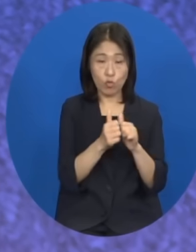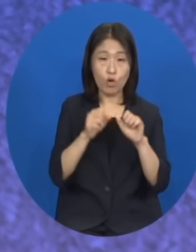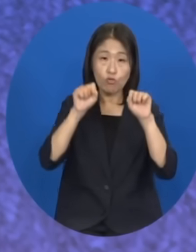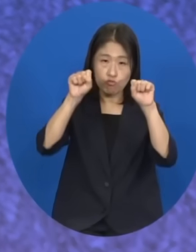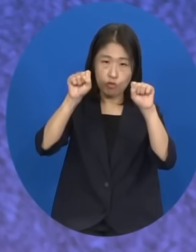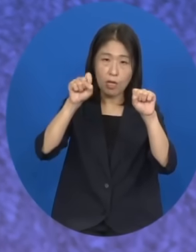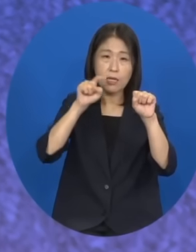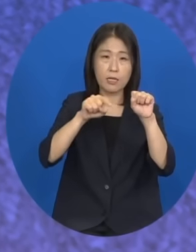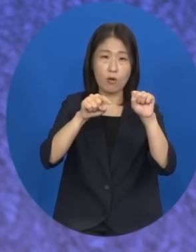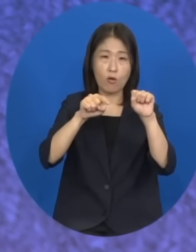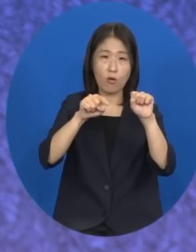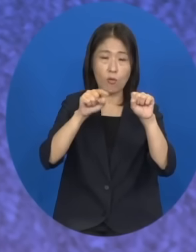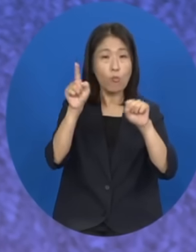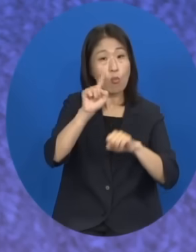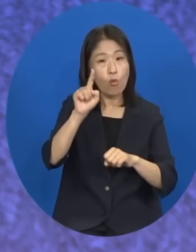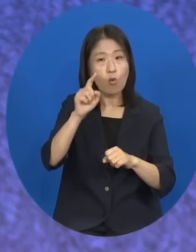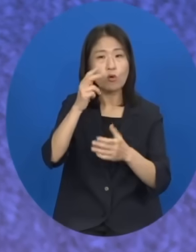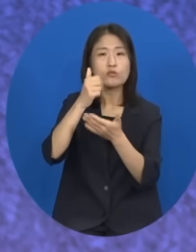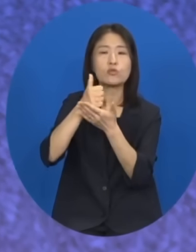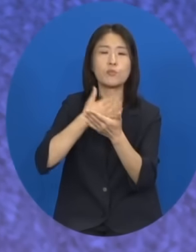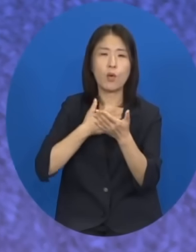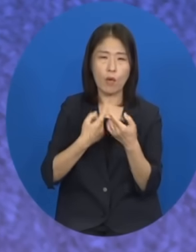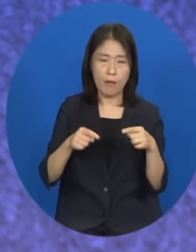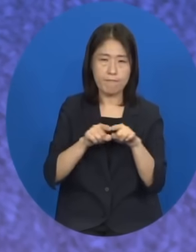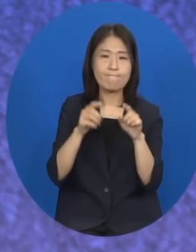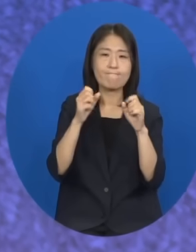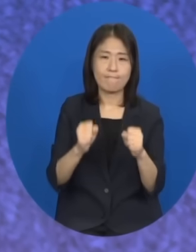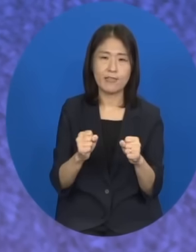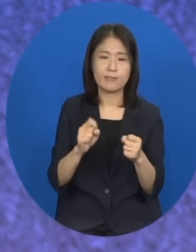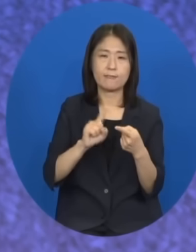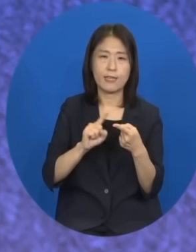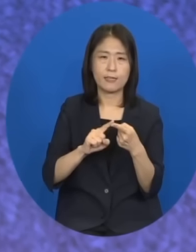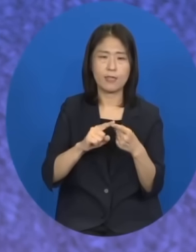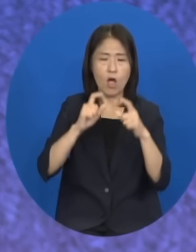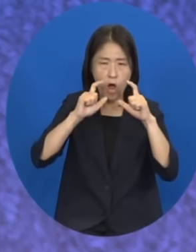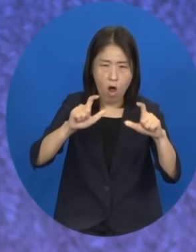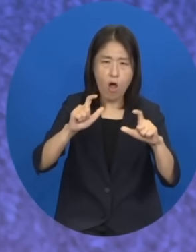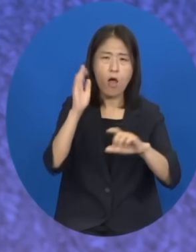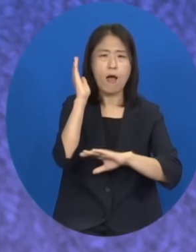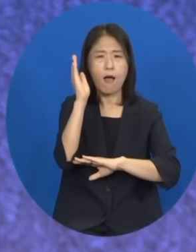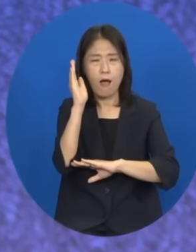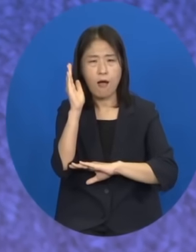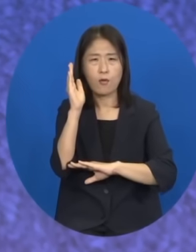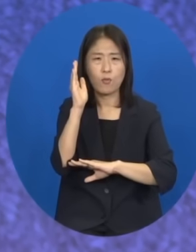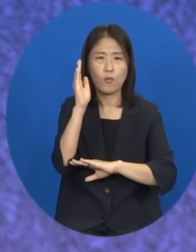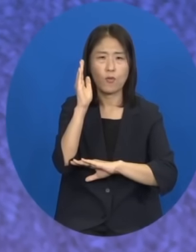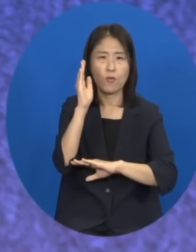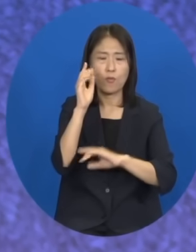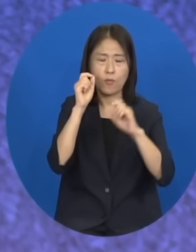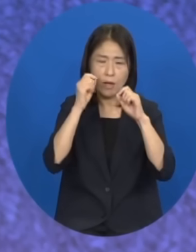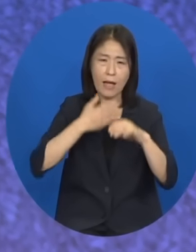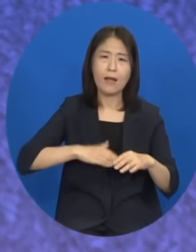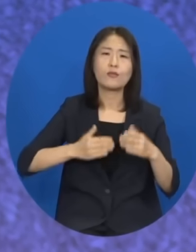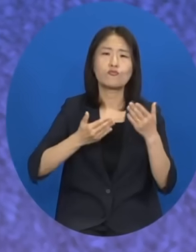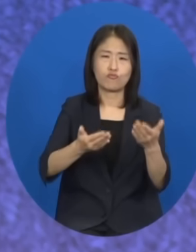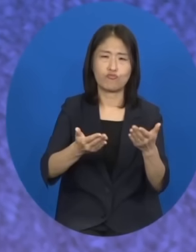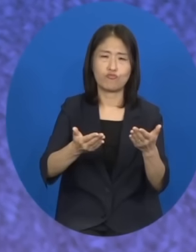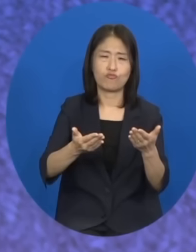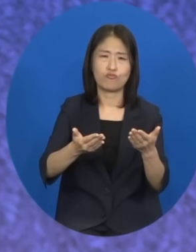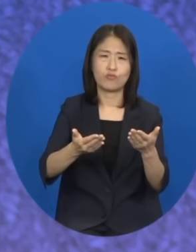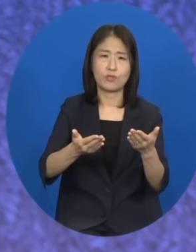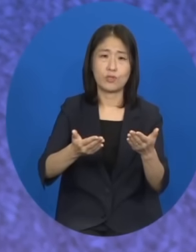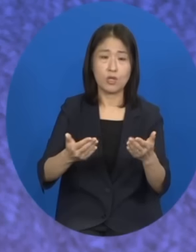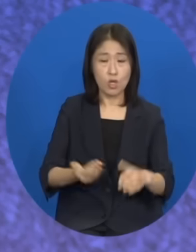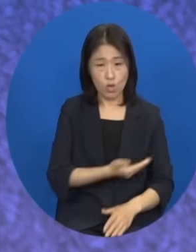주님이 우리와 함께 계신 것을 사람들에게 계속해서 선포하여 알려줘, 일깨워주는 거예요. 주님이 여러분 안에